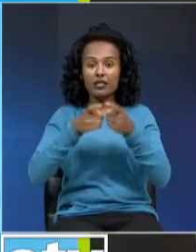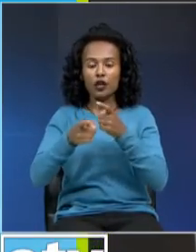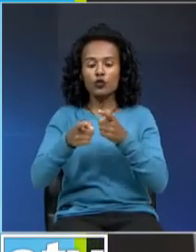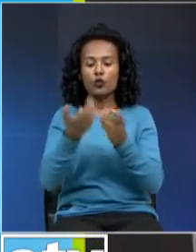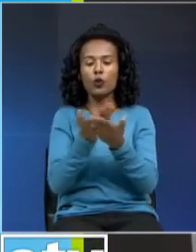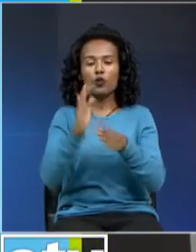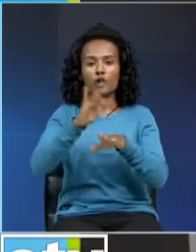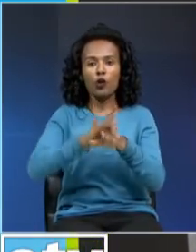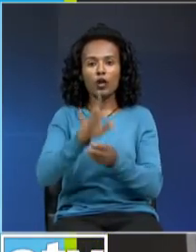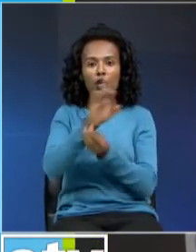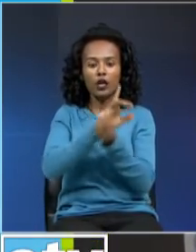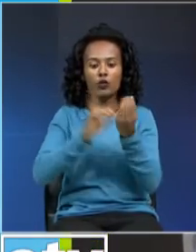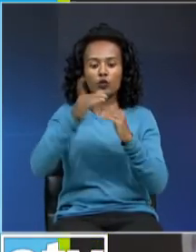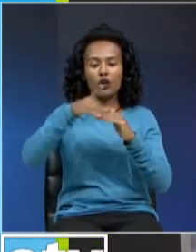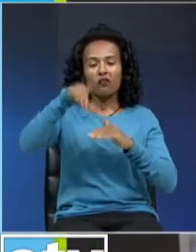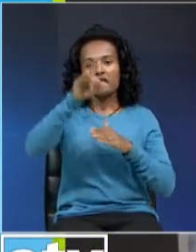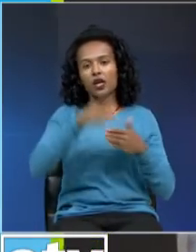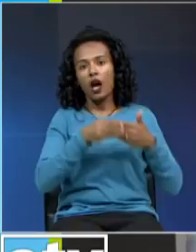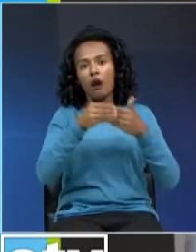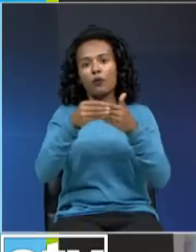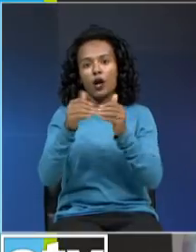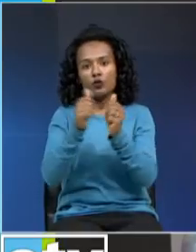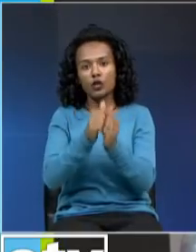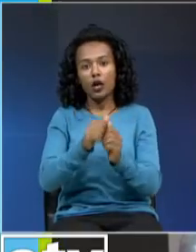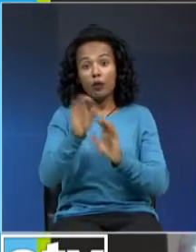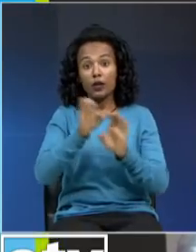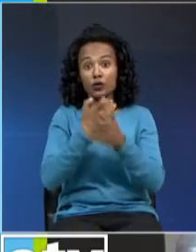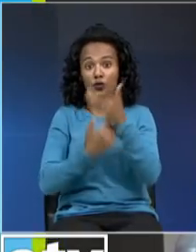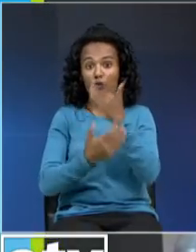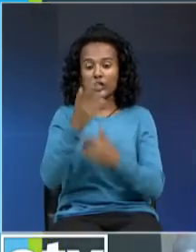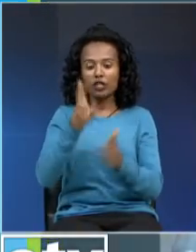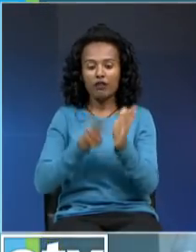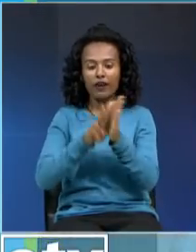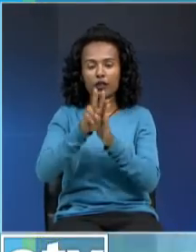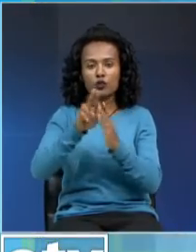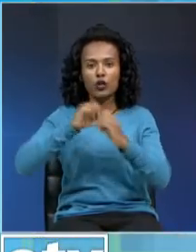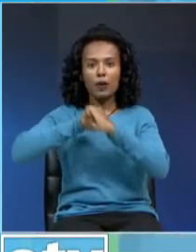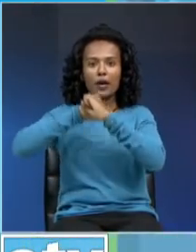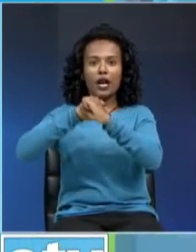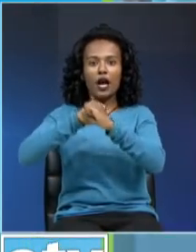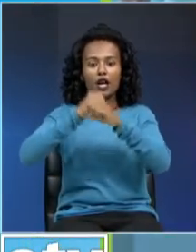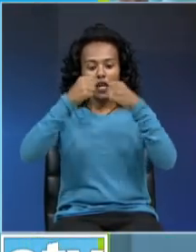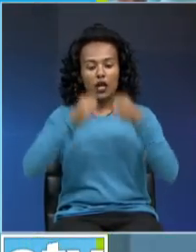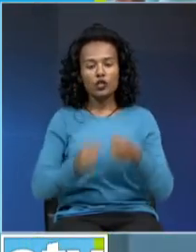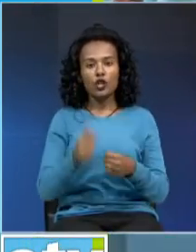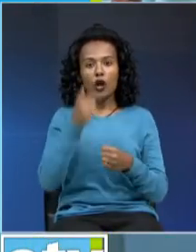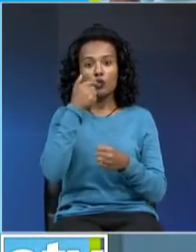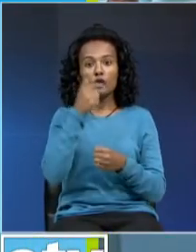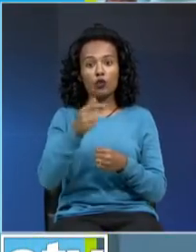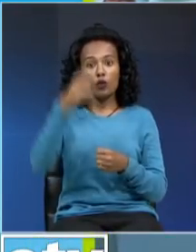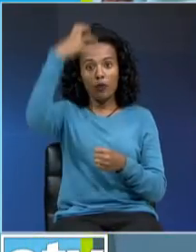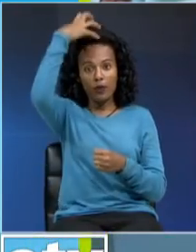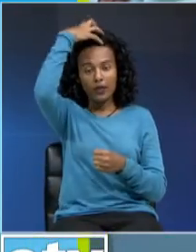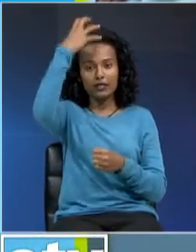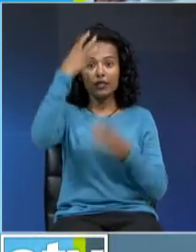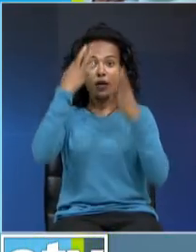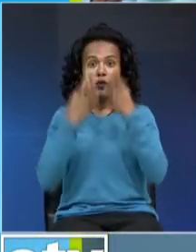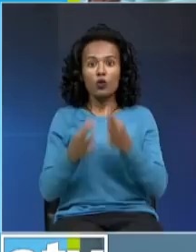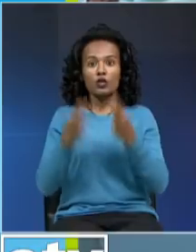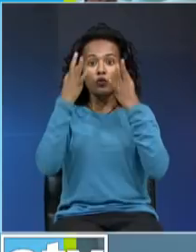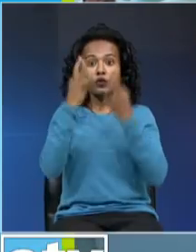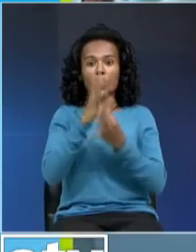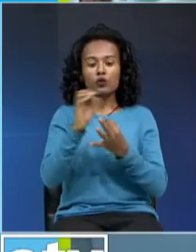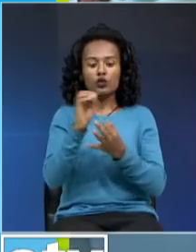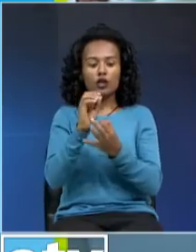በጉዳዩ ላይ ከክልሉ ከፍተኛ አመራሮች ጋር ባደረጉት ውይይት ቫይረሱን ለመከላከል ያስችላሉ ተብሎ በመንግስት የሚወሰኑ